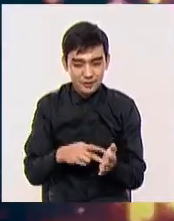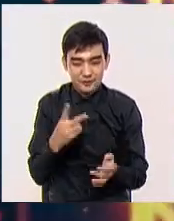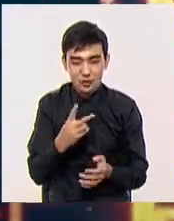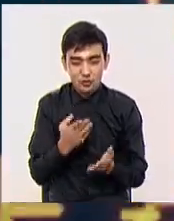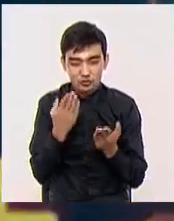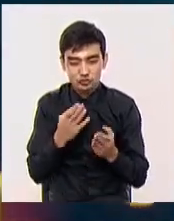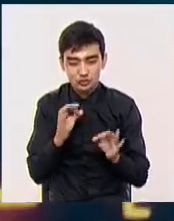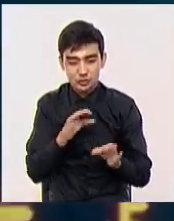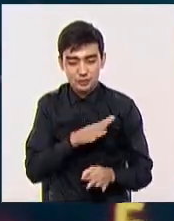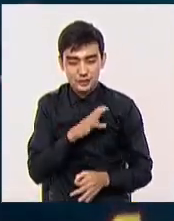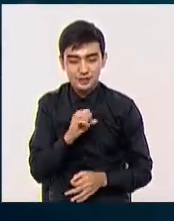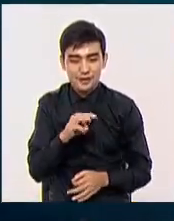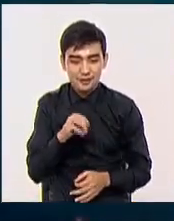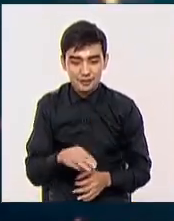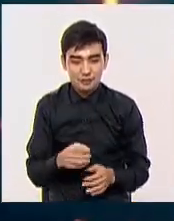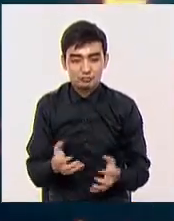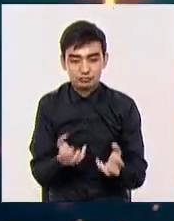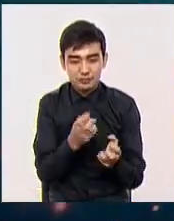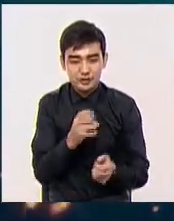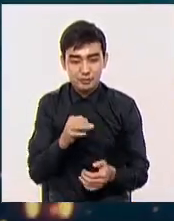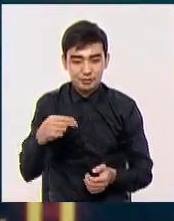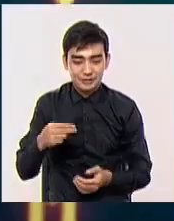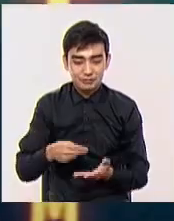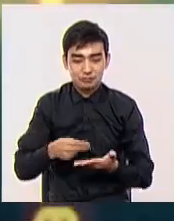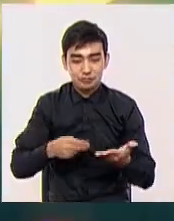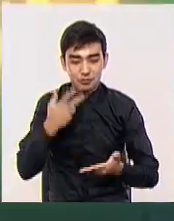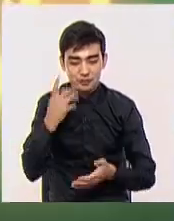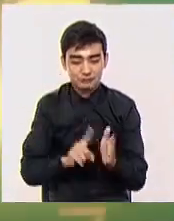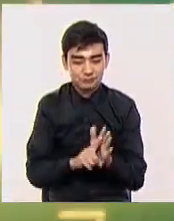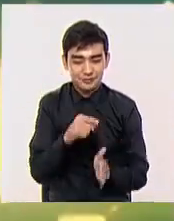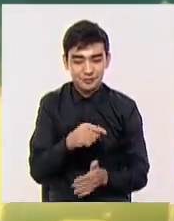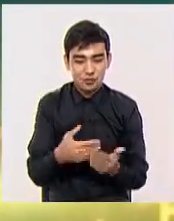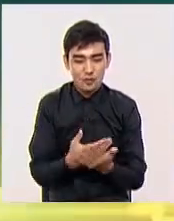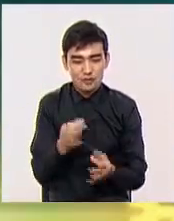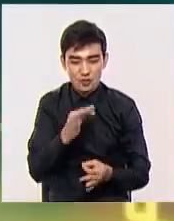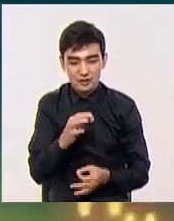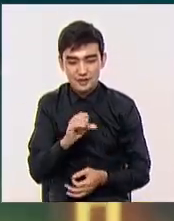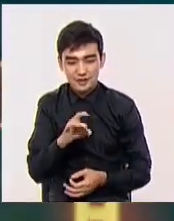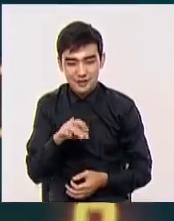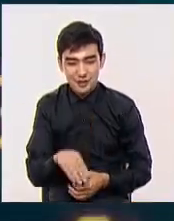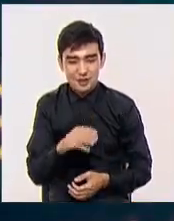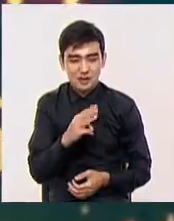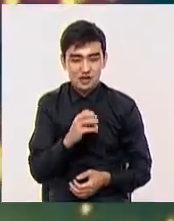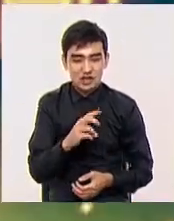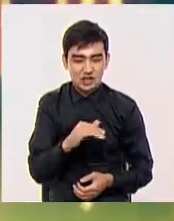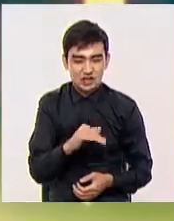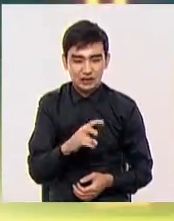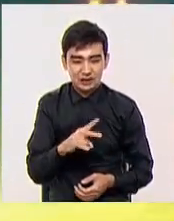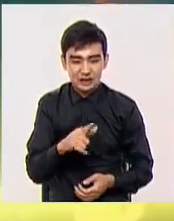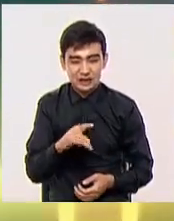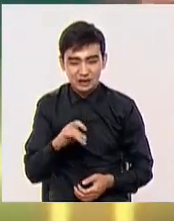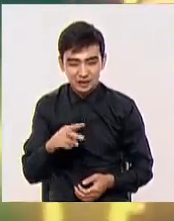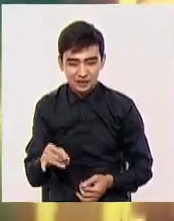оқылымда мақұлдады. Сенат құптап, президент қол қойған күннен бастап Созақ, Ақыртөбе, Сайрам, Жыңғылды секілді тарихи атаулардың